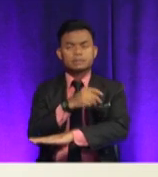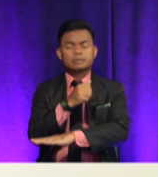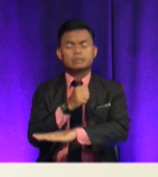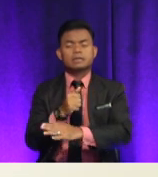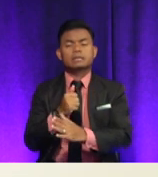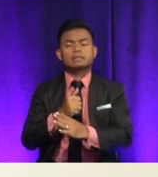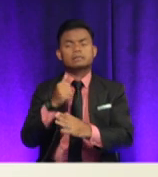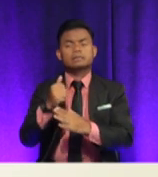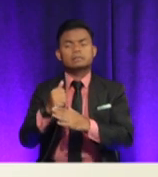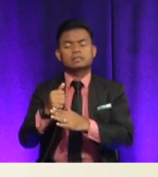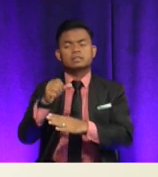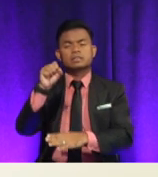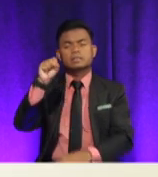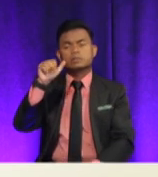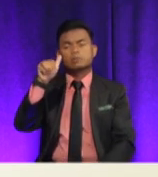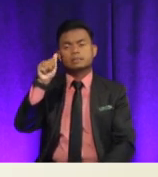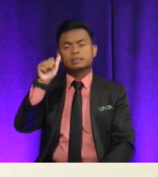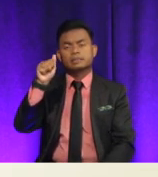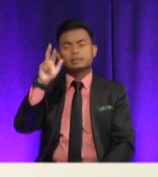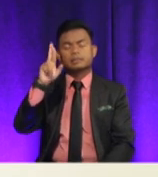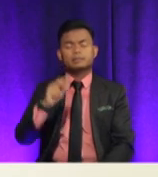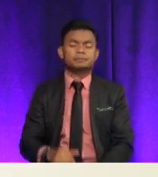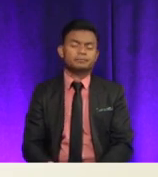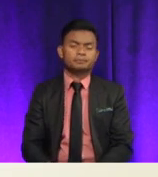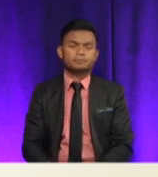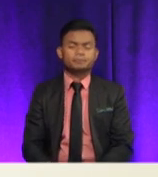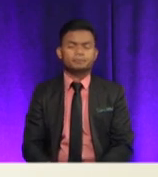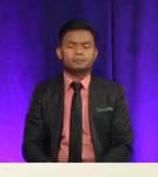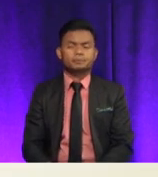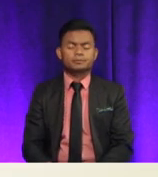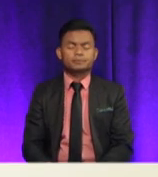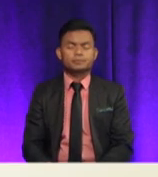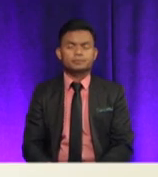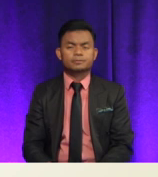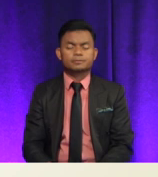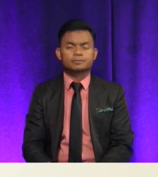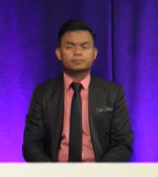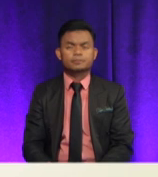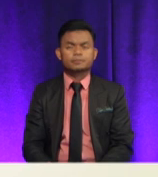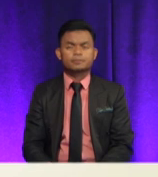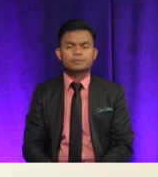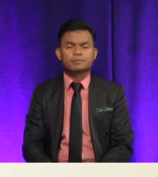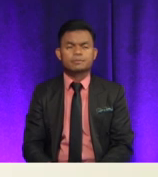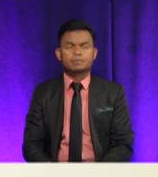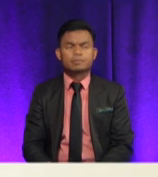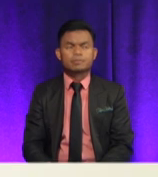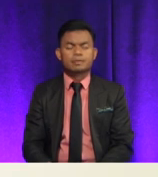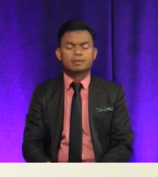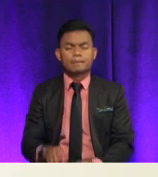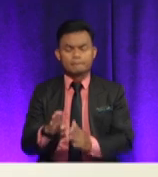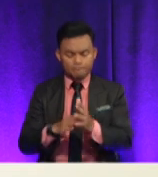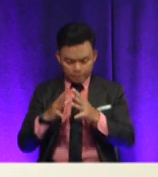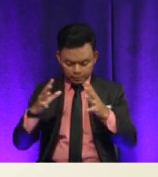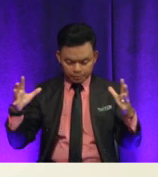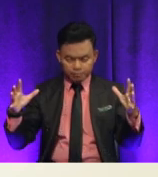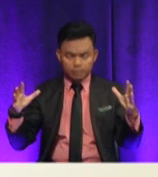penyair Oke merupakan istilah ini istilah ini ini dia berkembang ke